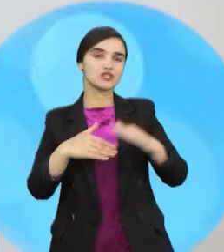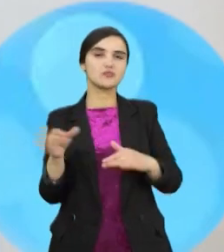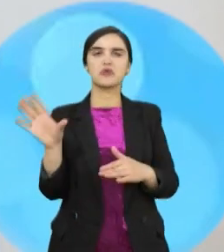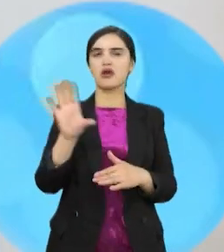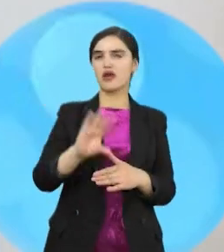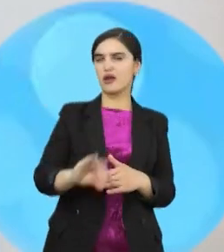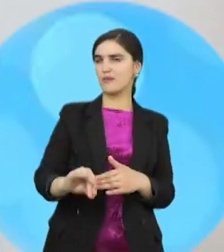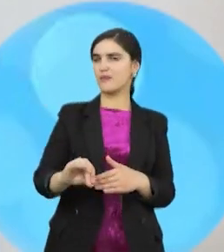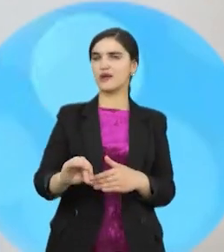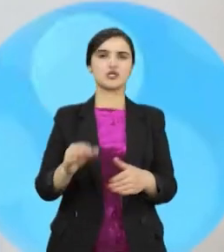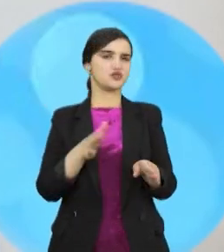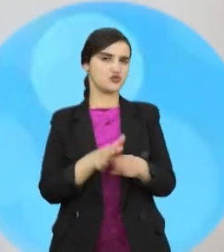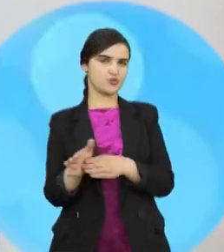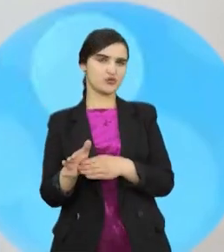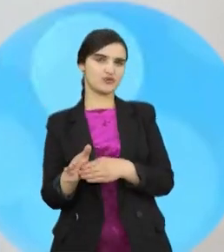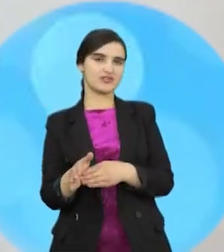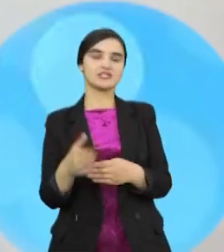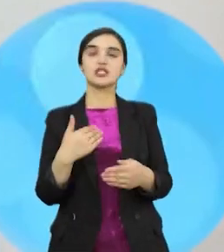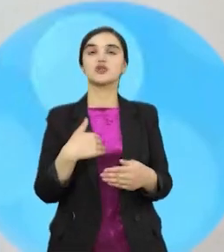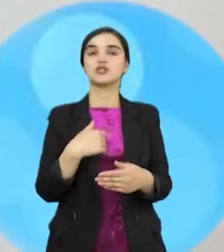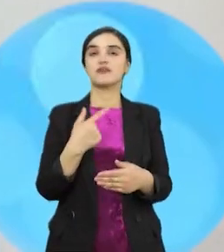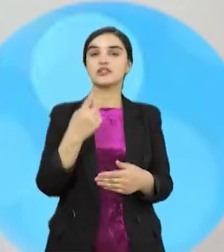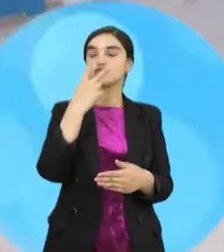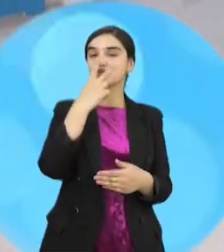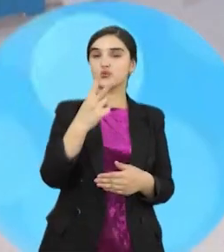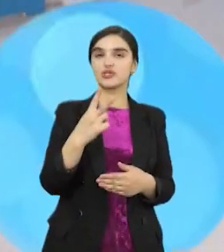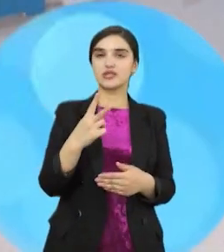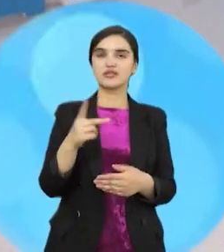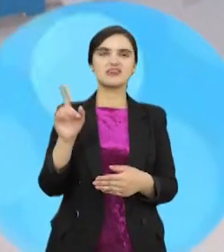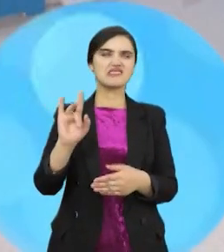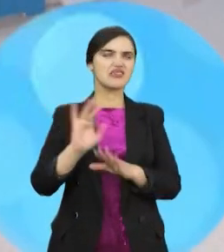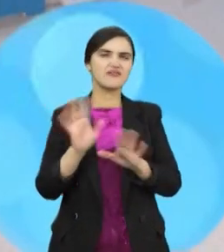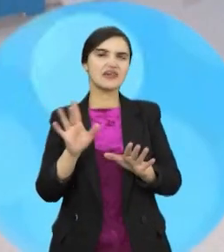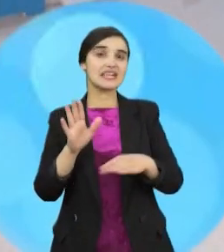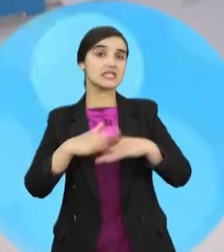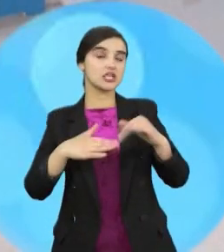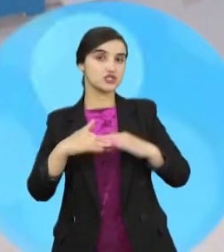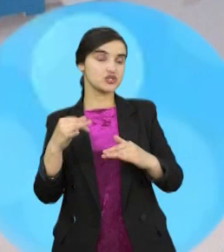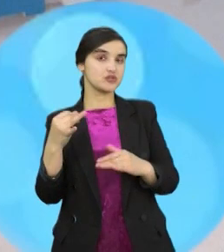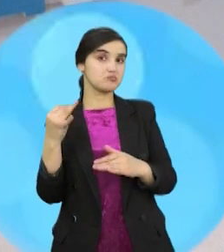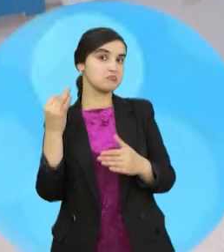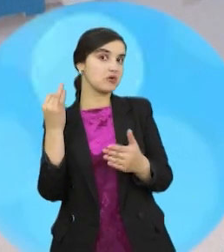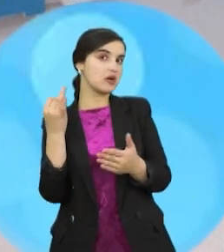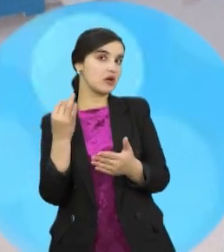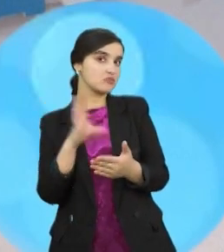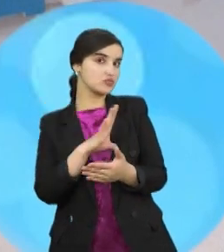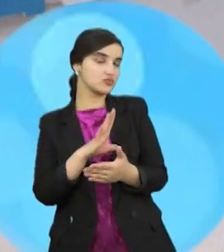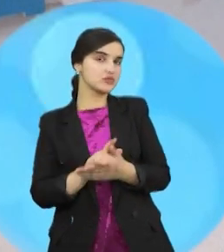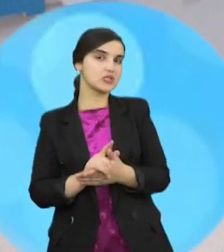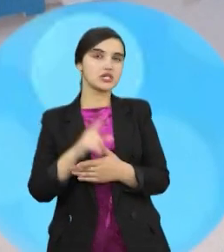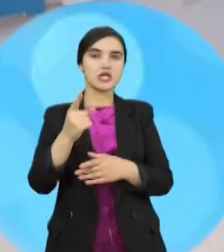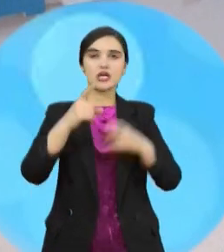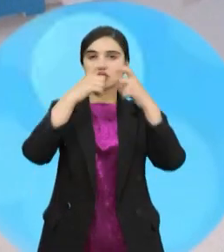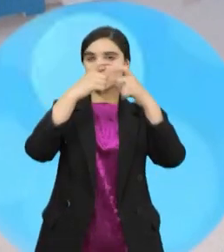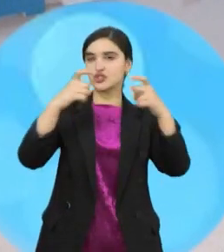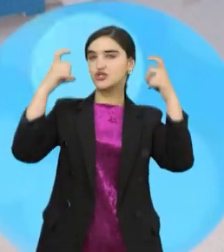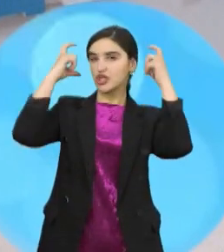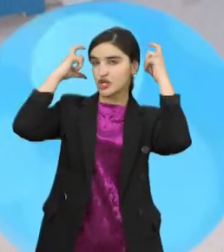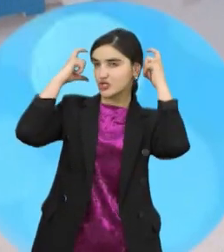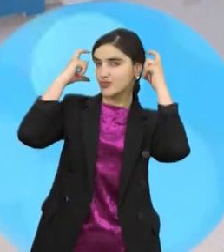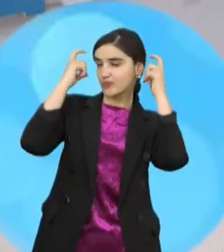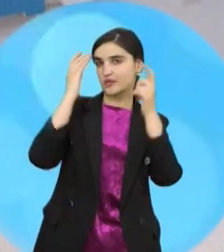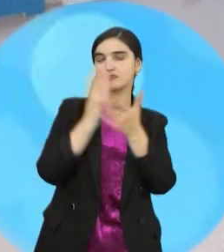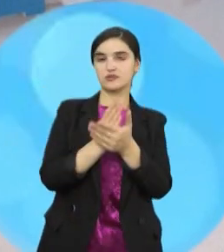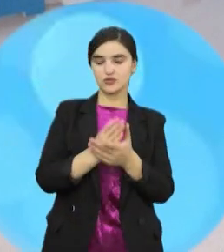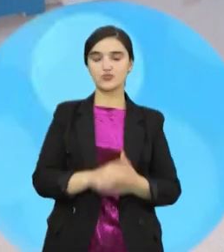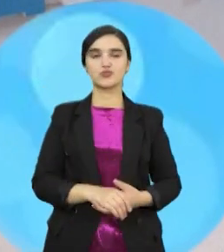این تجربه رو همه شما اجرا میکنید زیرا طوری که شما دیدید این نه فقط یک تجربه جالب بود بلکه یک